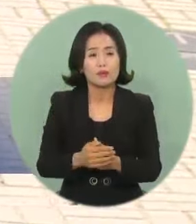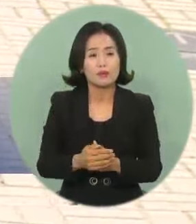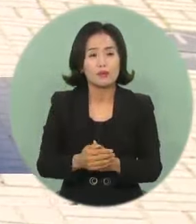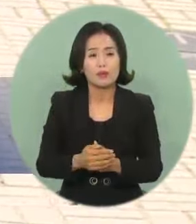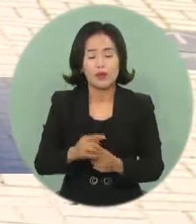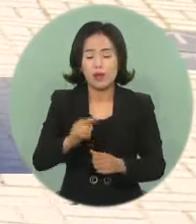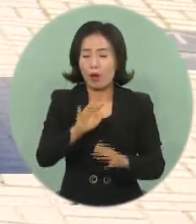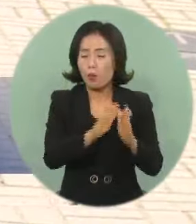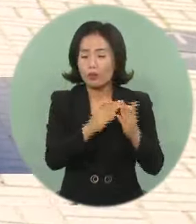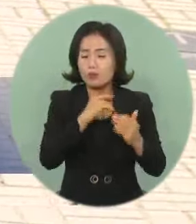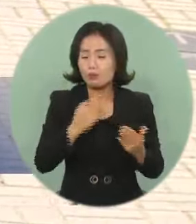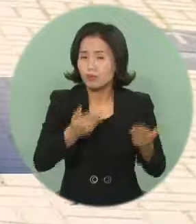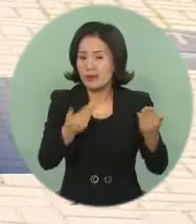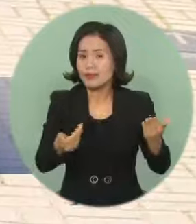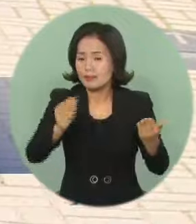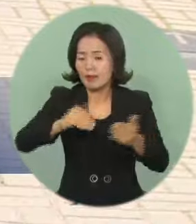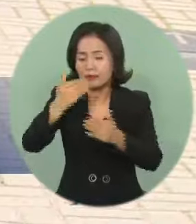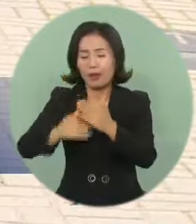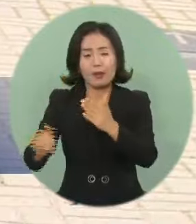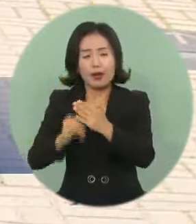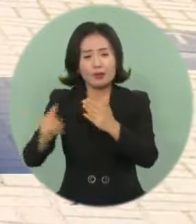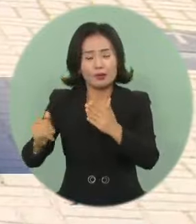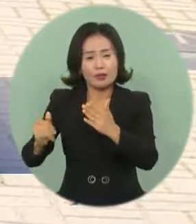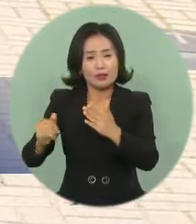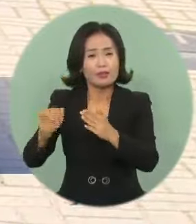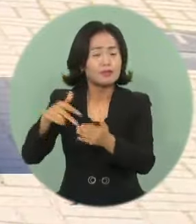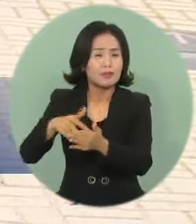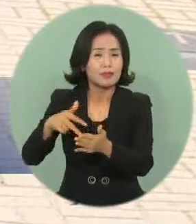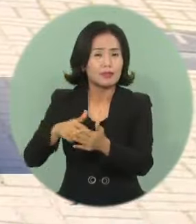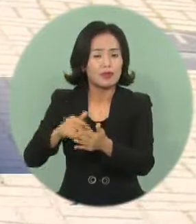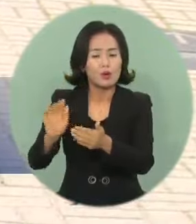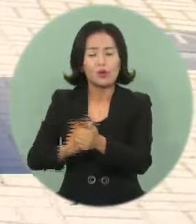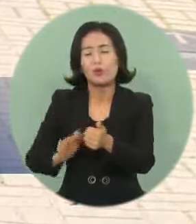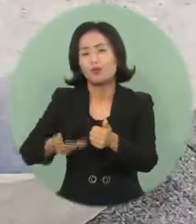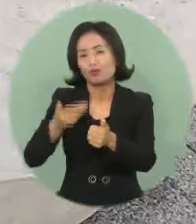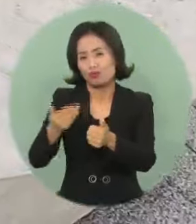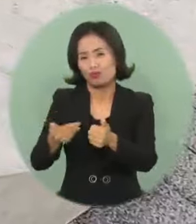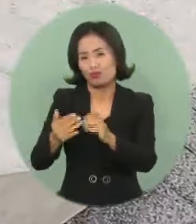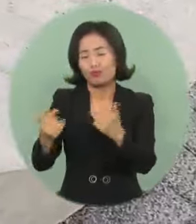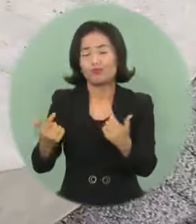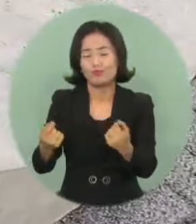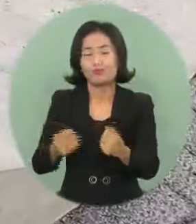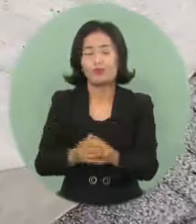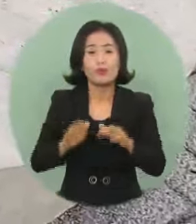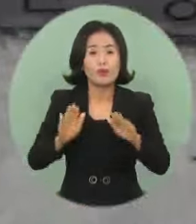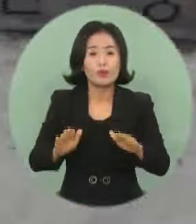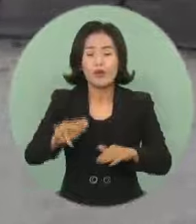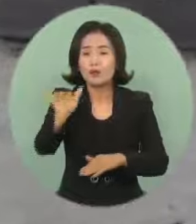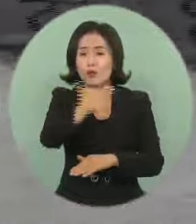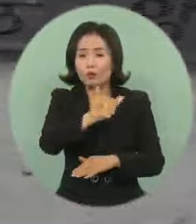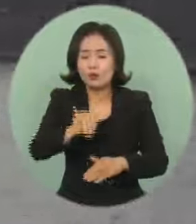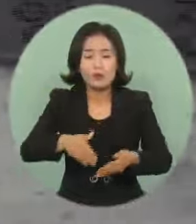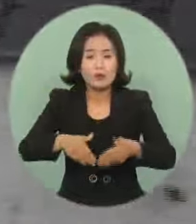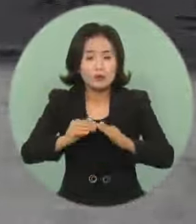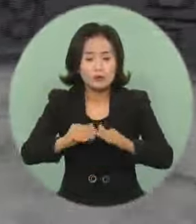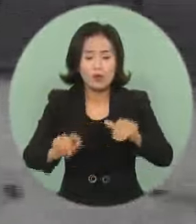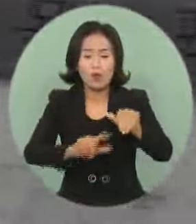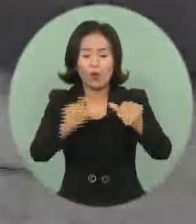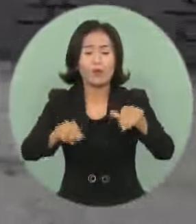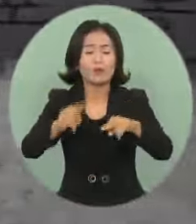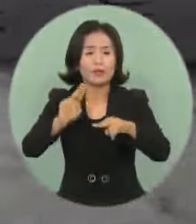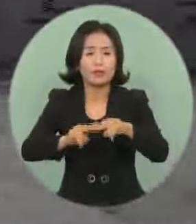희생을 했지만 유족들이 너무도 정말 우리가 위로할 분들이다. 현재 전국적으로 설치돼 있는